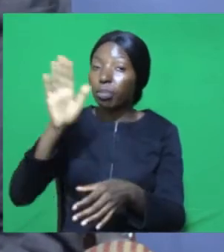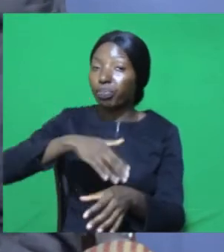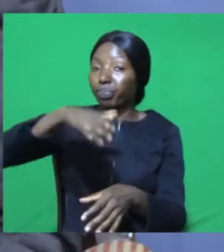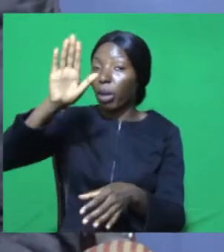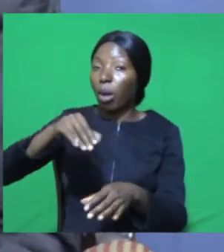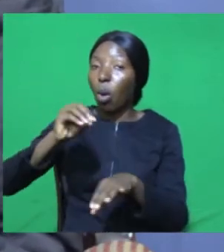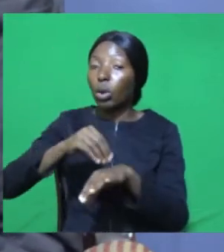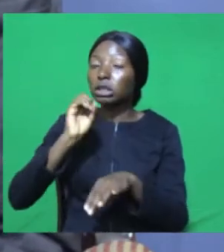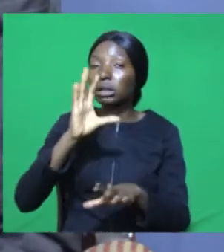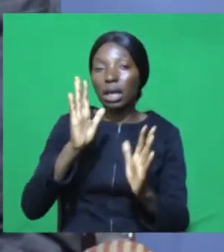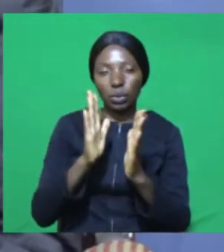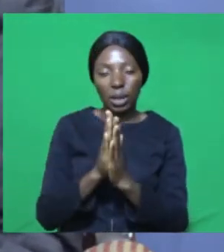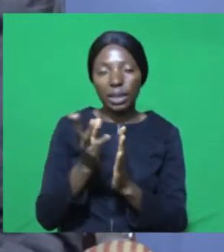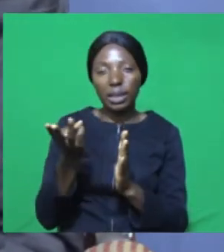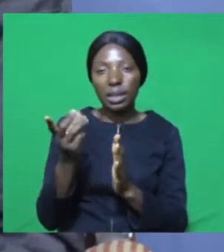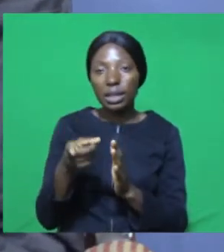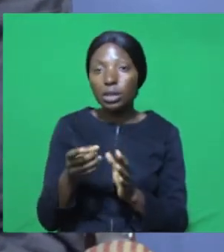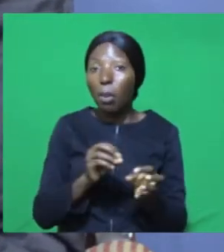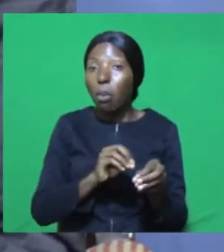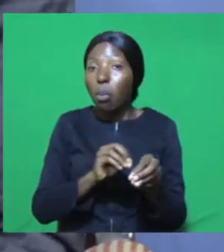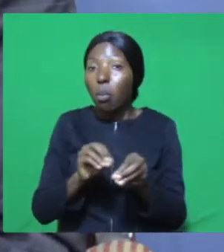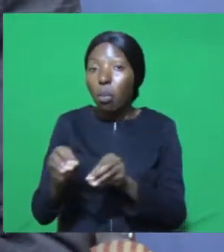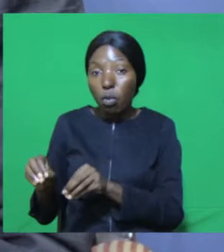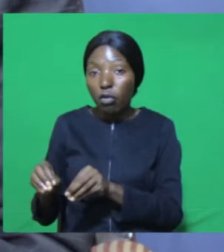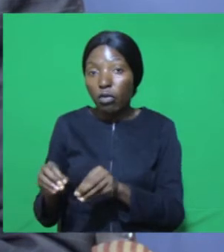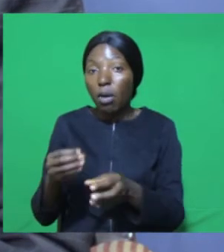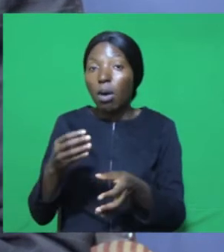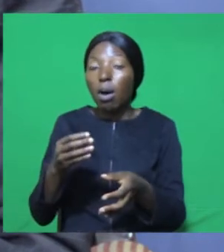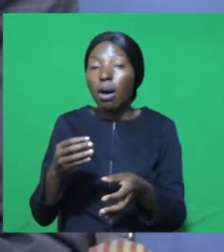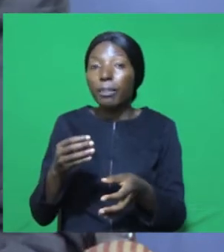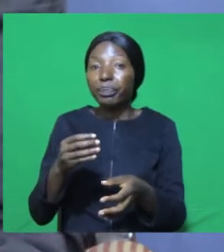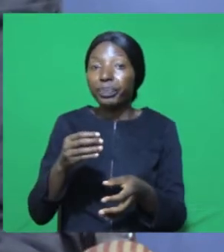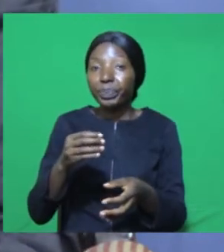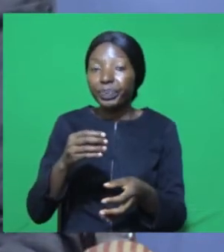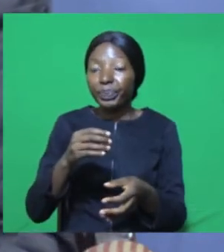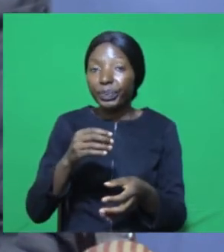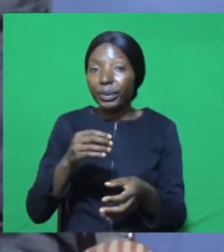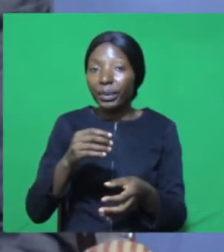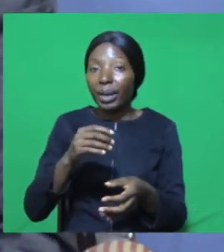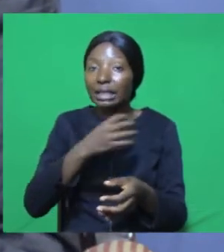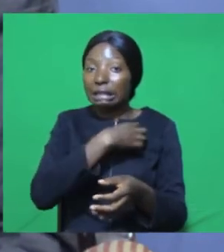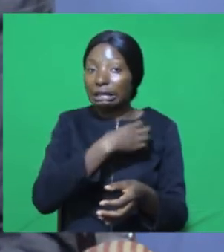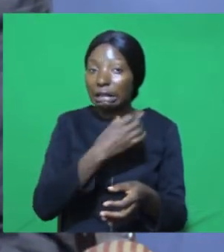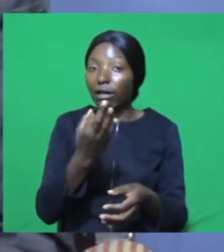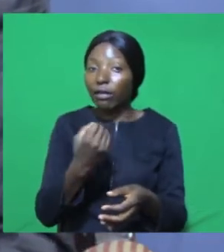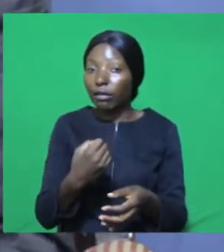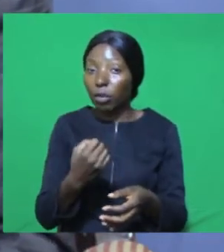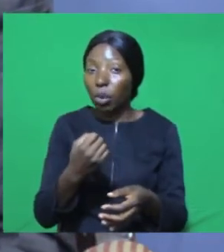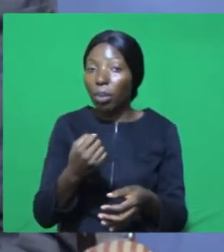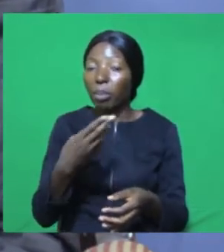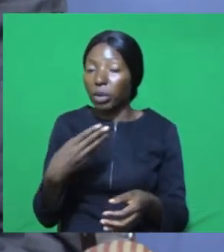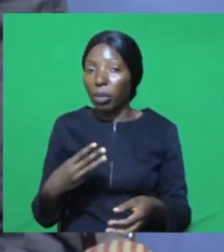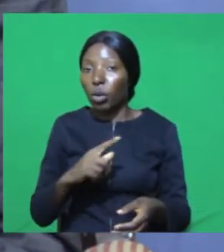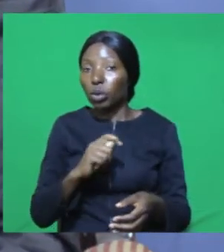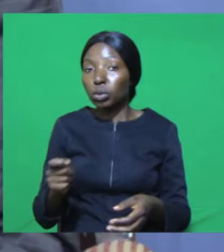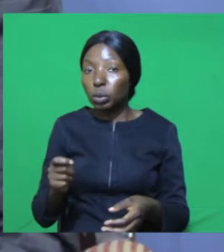sekunge kutransferwa kwezviri kubva kumutadzi zvoenda pachipiriso zvosiwa musanctuary. Ka 1 pagore